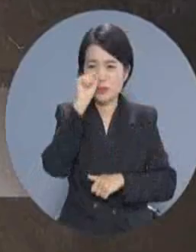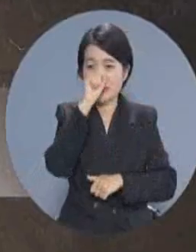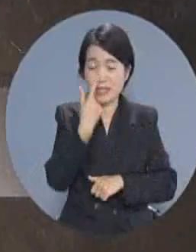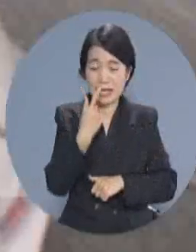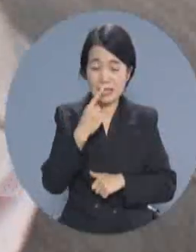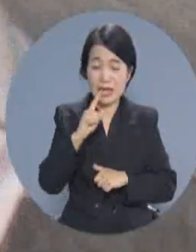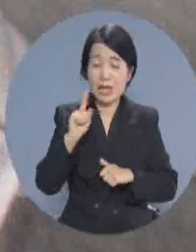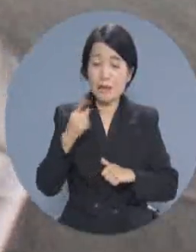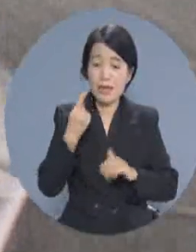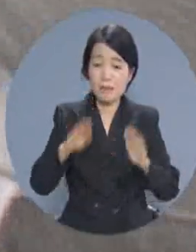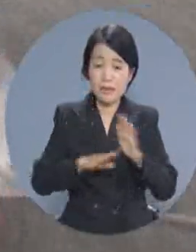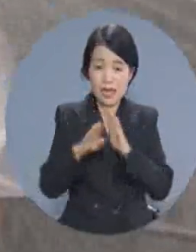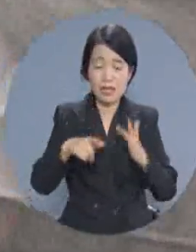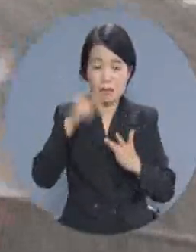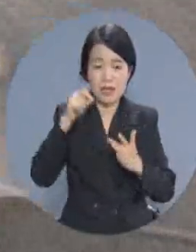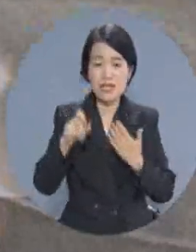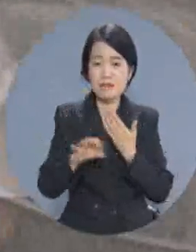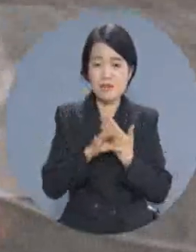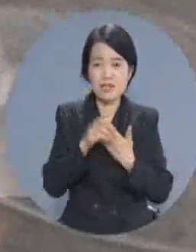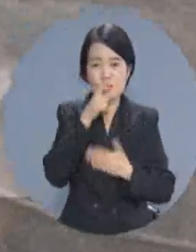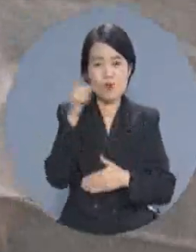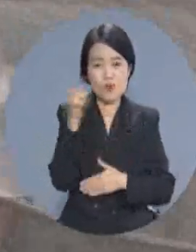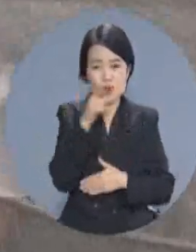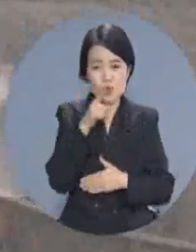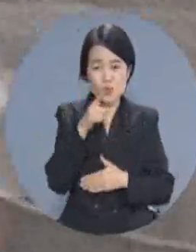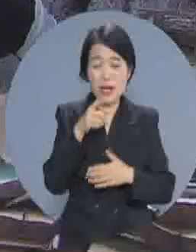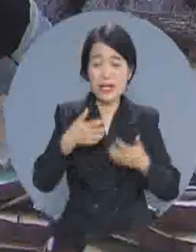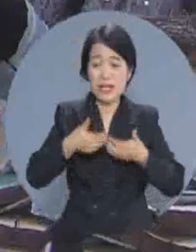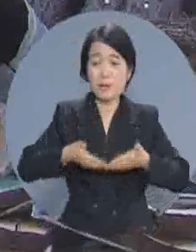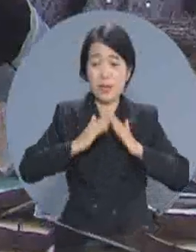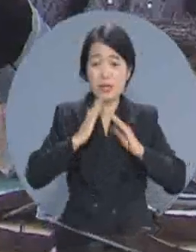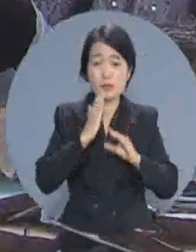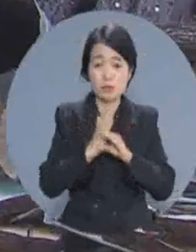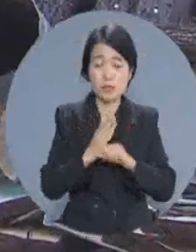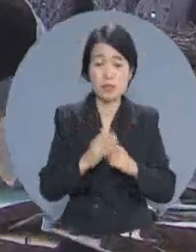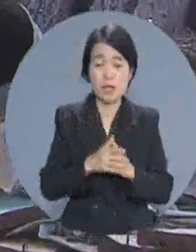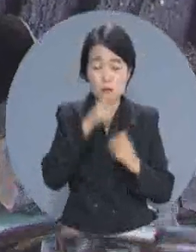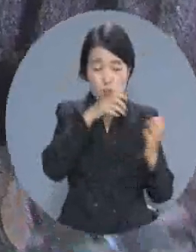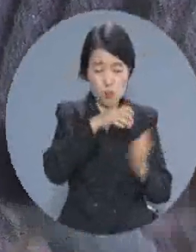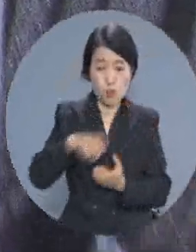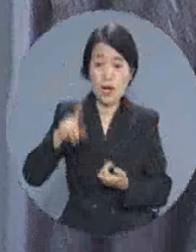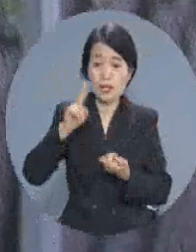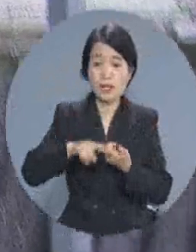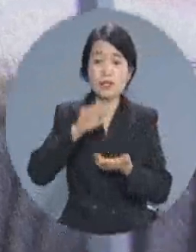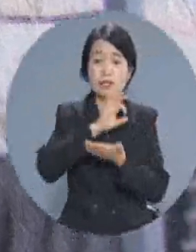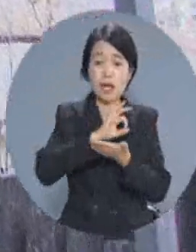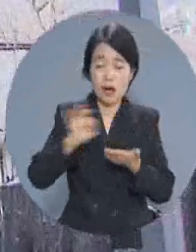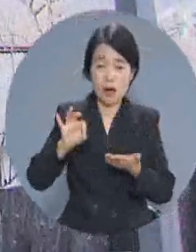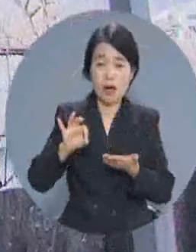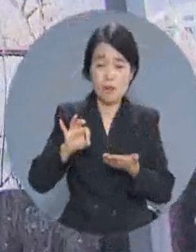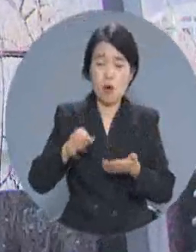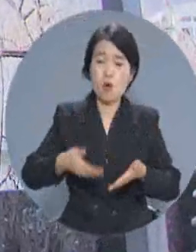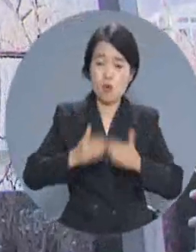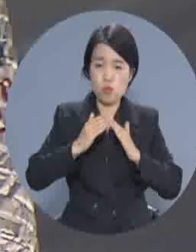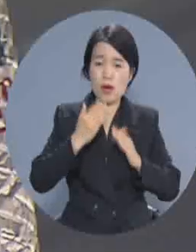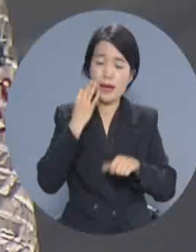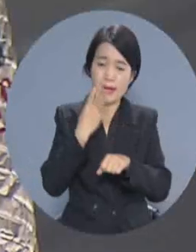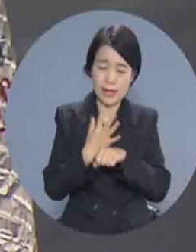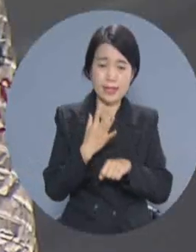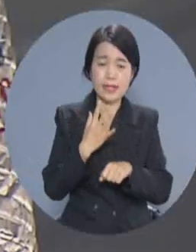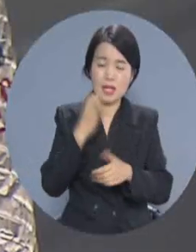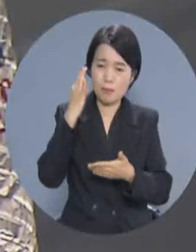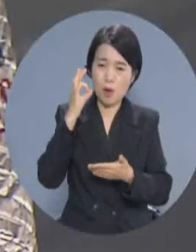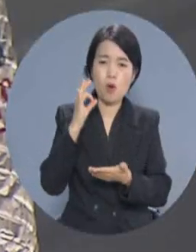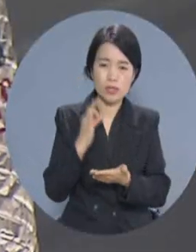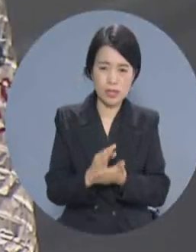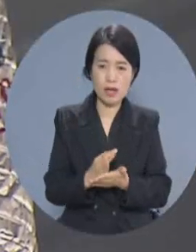백가구를 선정해 간이 스프링클러를 설치하고 있습니다. 기존 수도 배관을 그대로 사용하기 때문에 설치가 간단하고